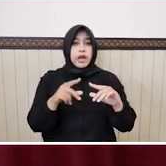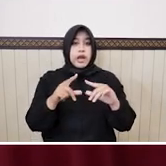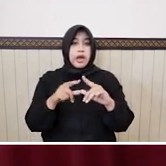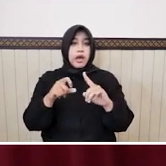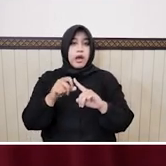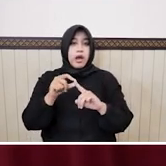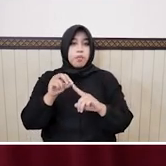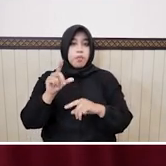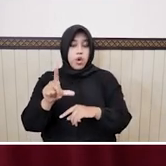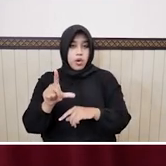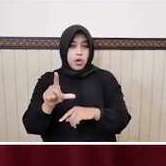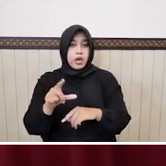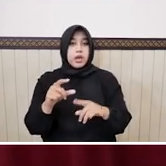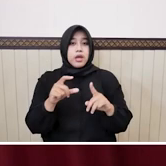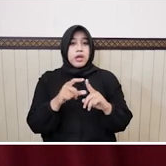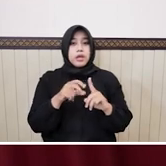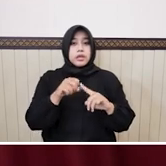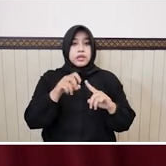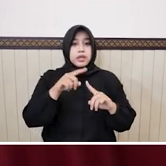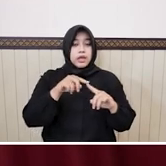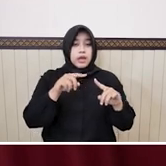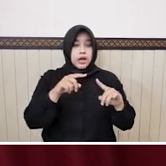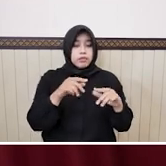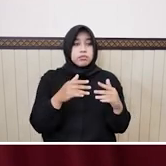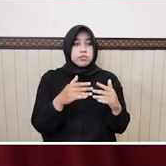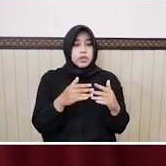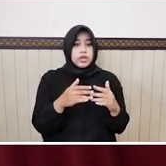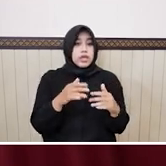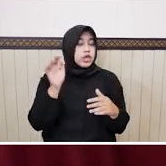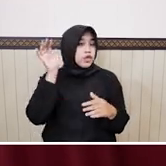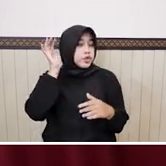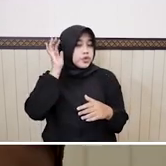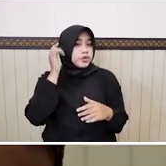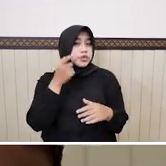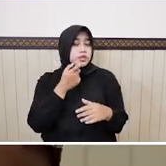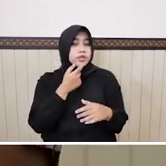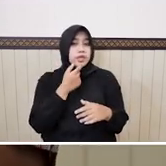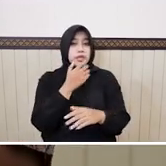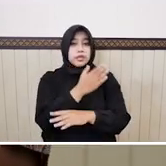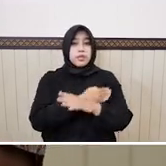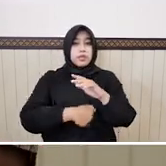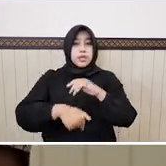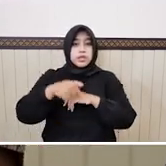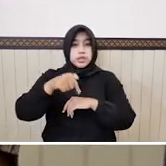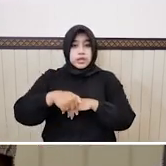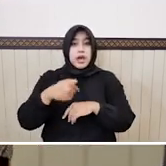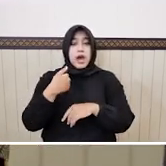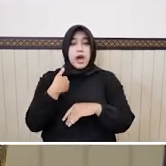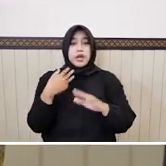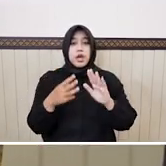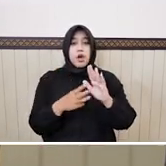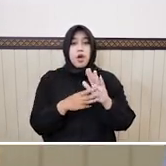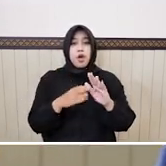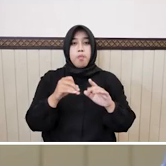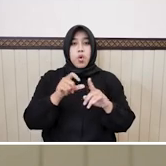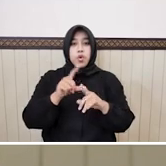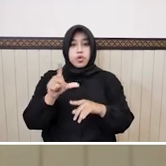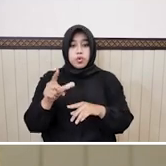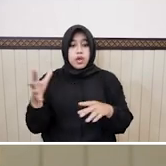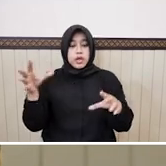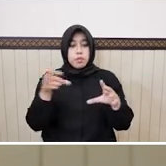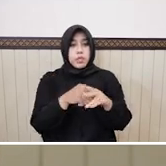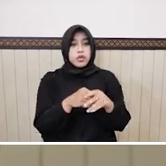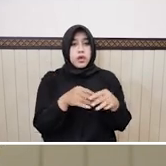termasuk juga di Diklat reserse isu tentang disabilitas itu ada modulnya dan dimasukkan ke